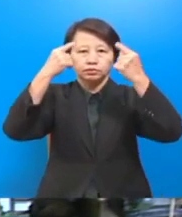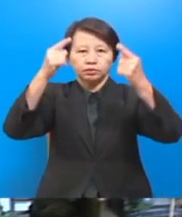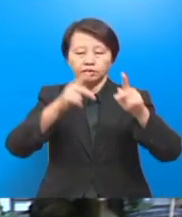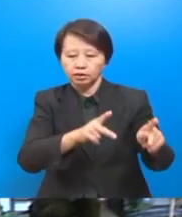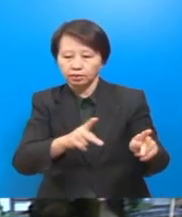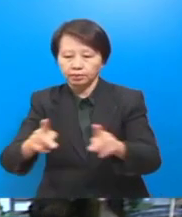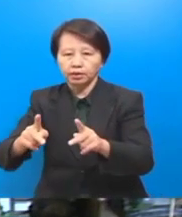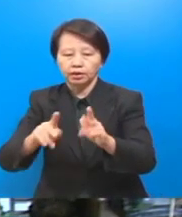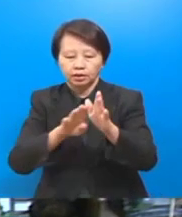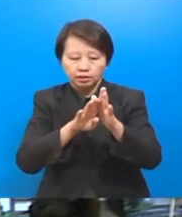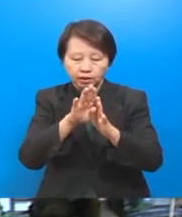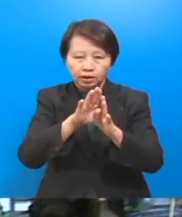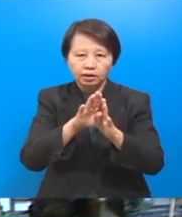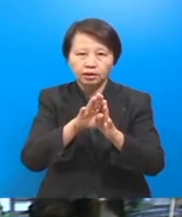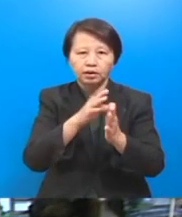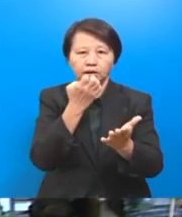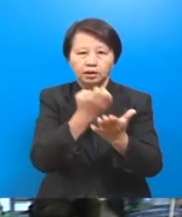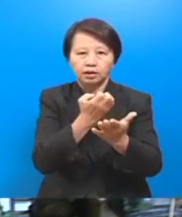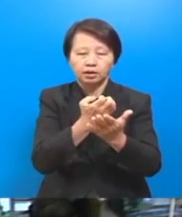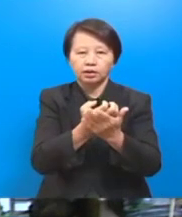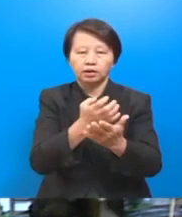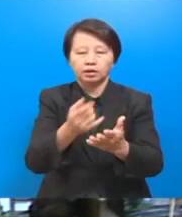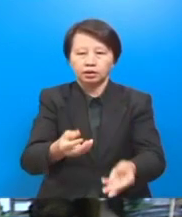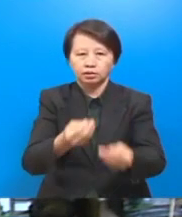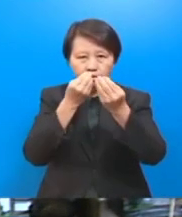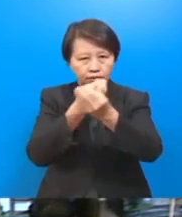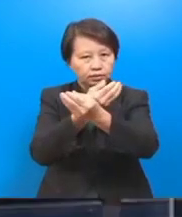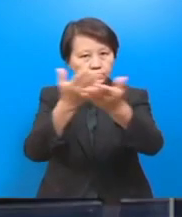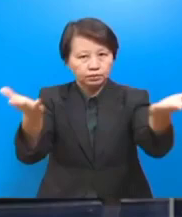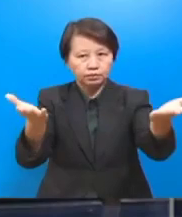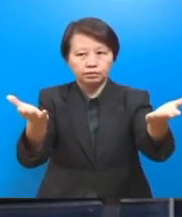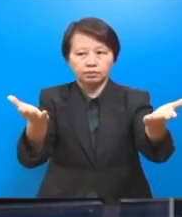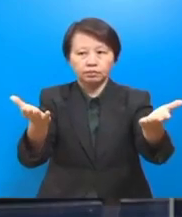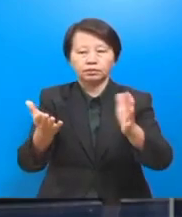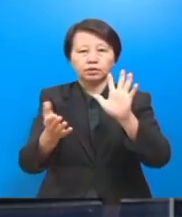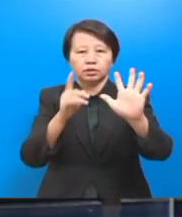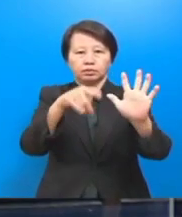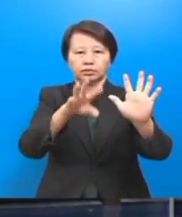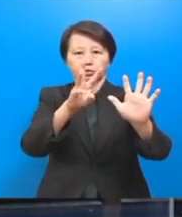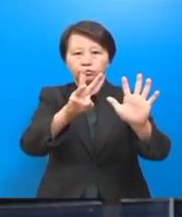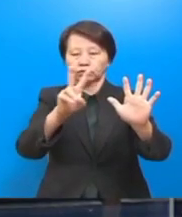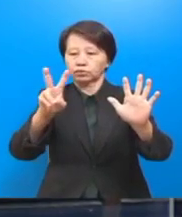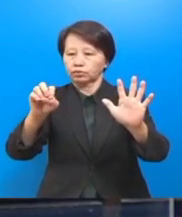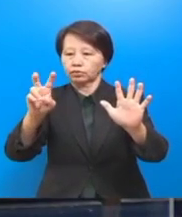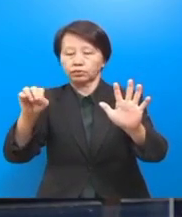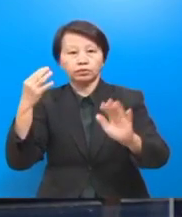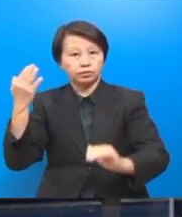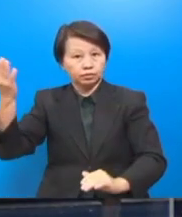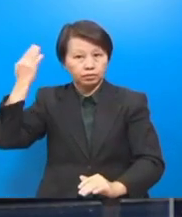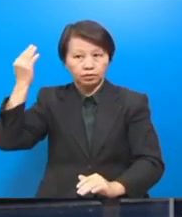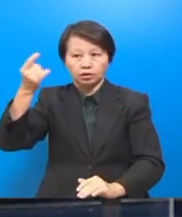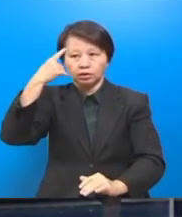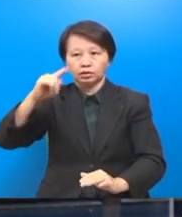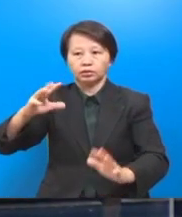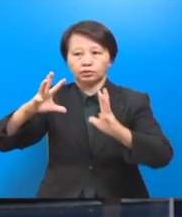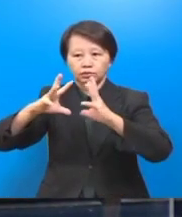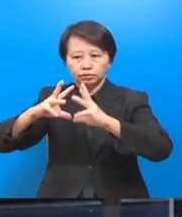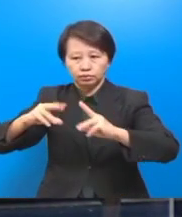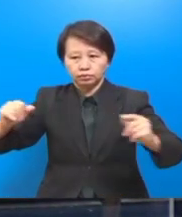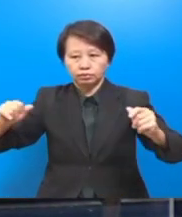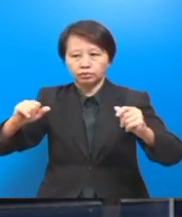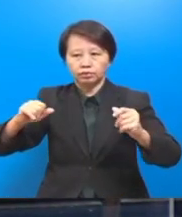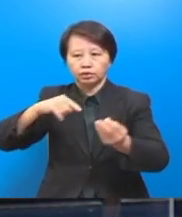planjan ekonomi negara ataupun jalan yang diumumkan pada 5 jul 2020 yang lalu untuk menangani